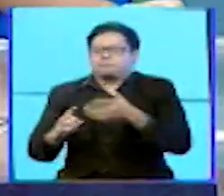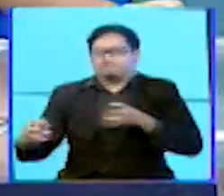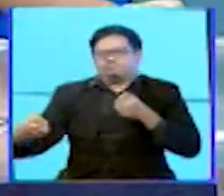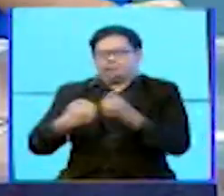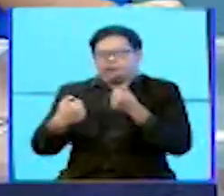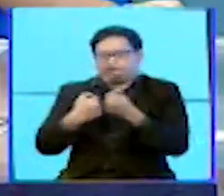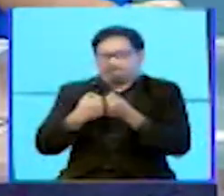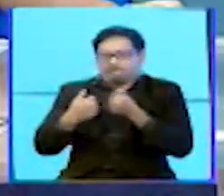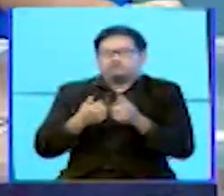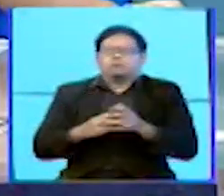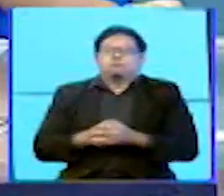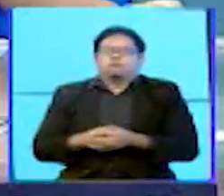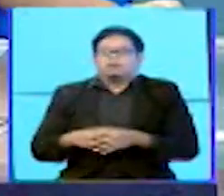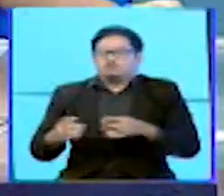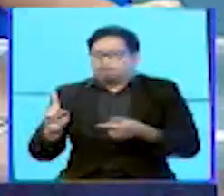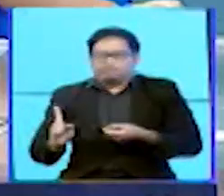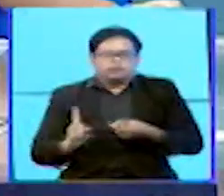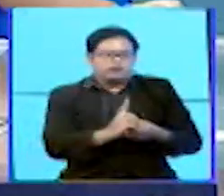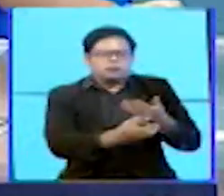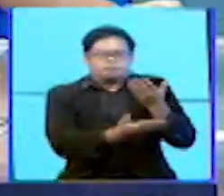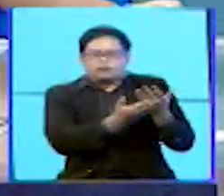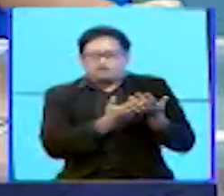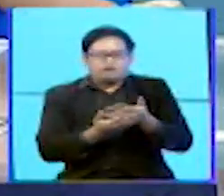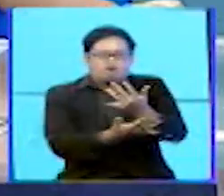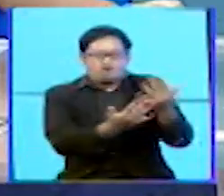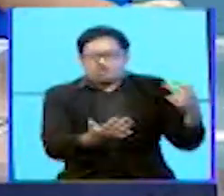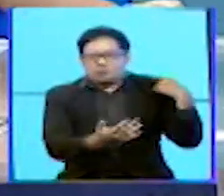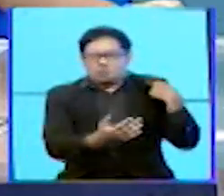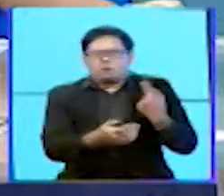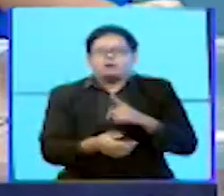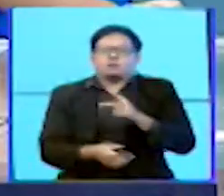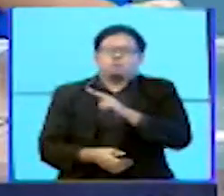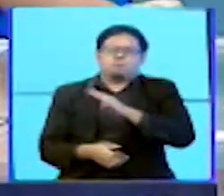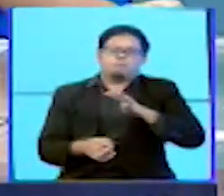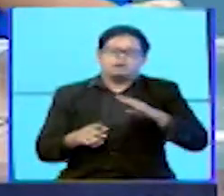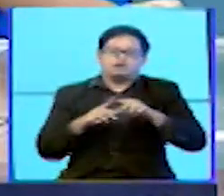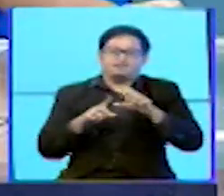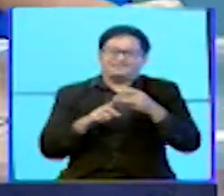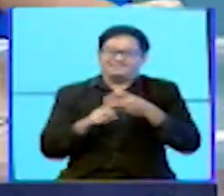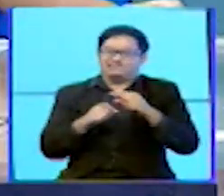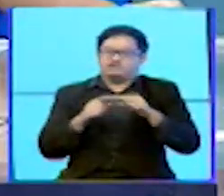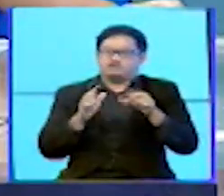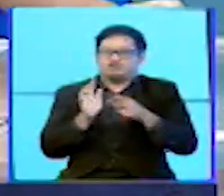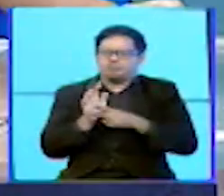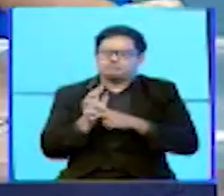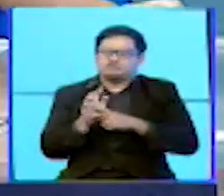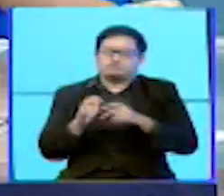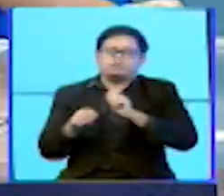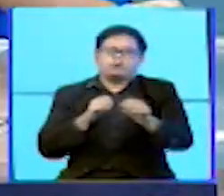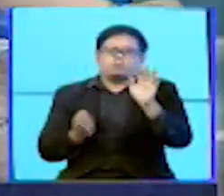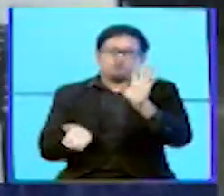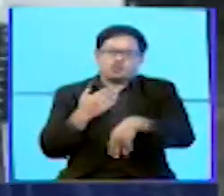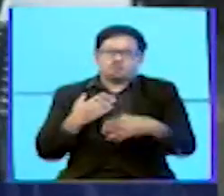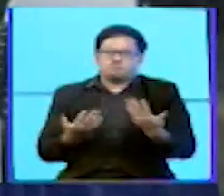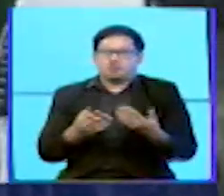dan meminta pertolongan warga. Pelaku pun menjalani 44 adegan reka ulang yang digelar di halaman Polsek Mampang.